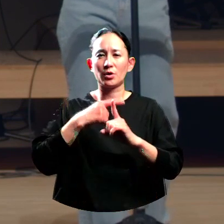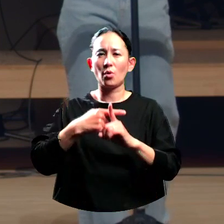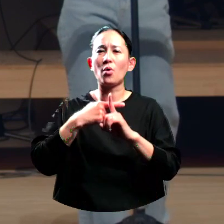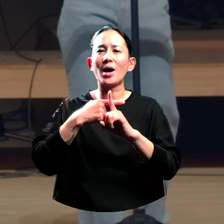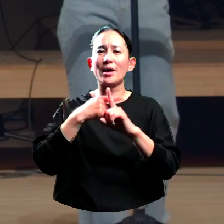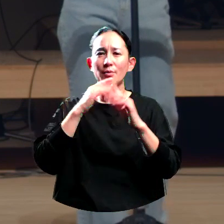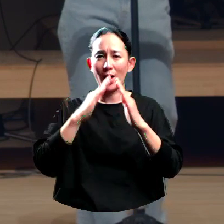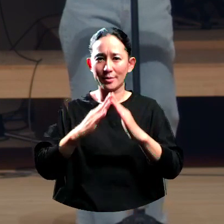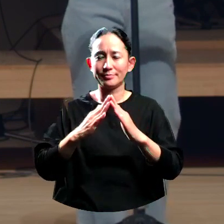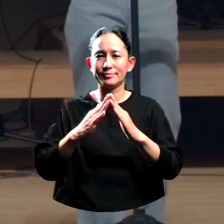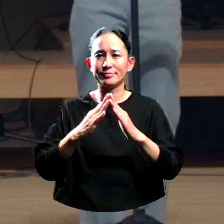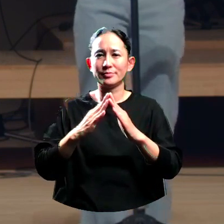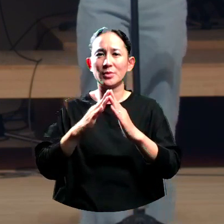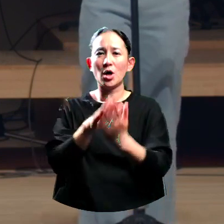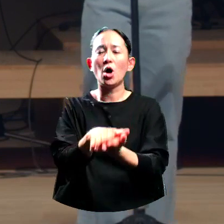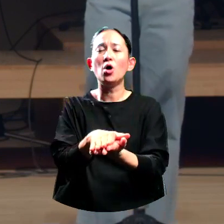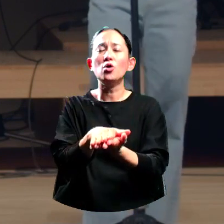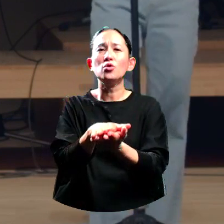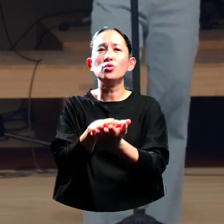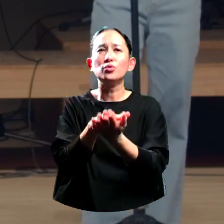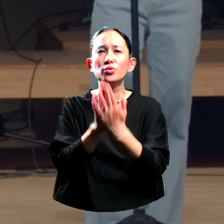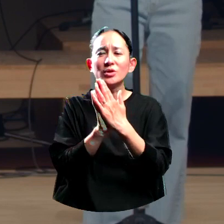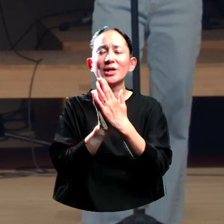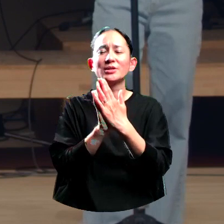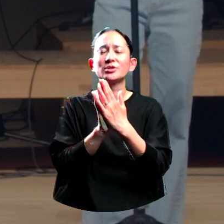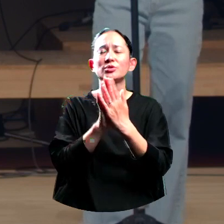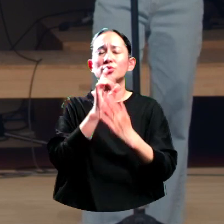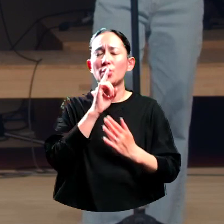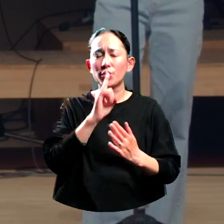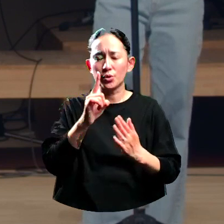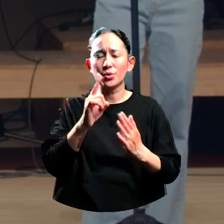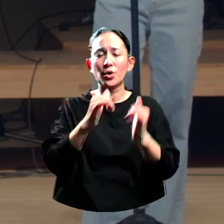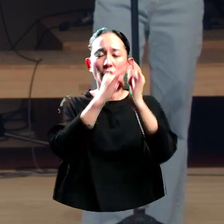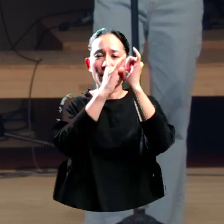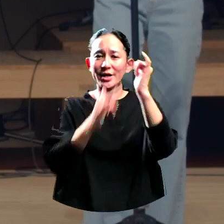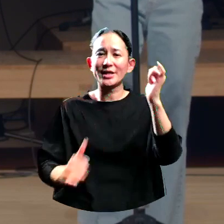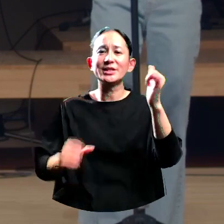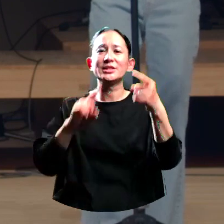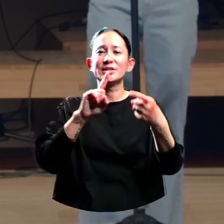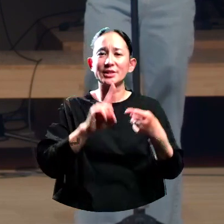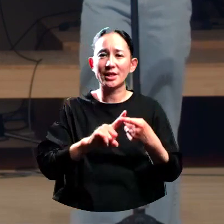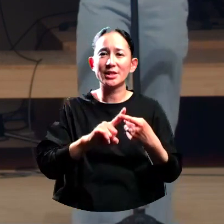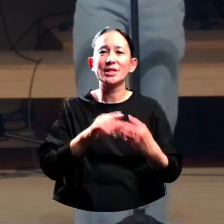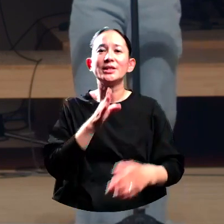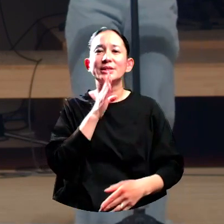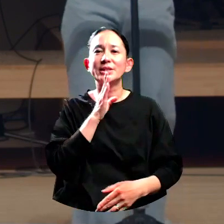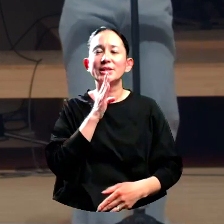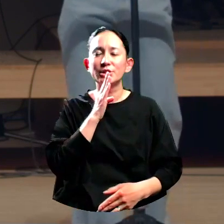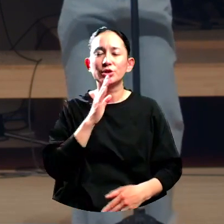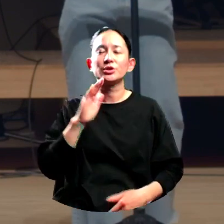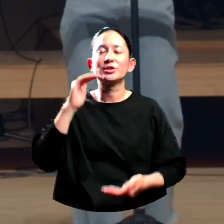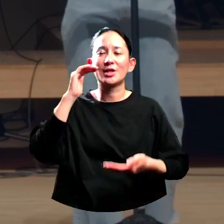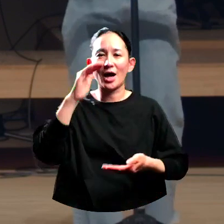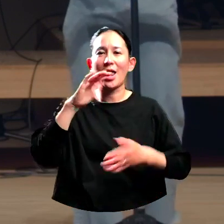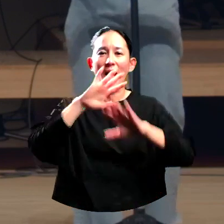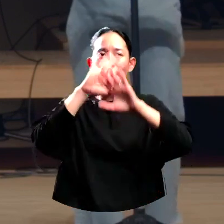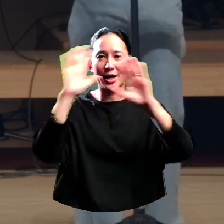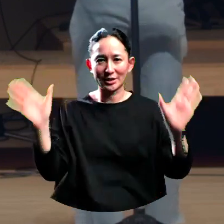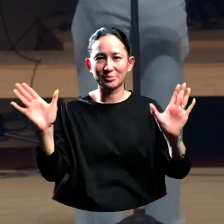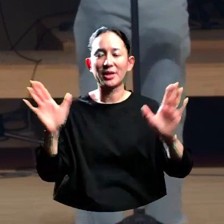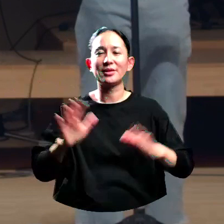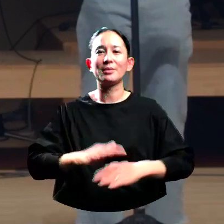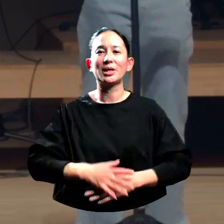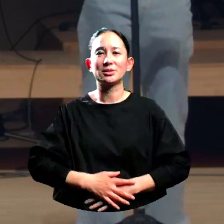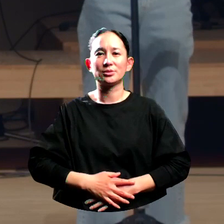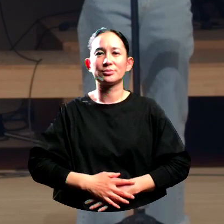のは復活という歴史的事実からスタートしているんです。 The church started from the historical event that is the resurrection